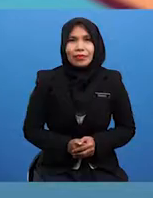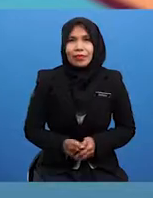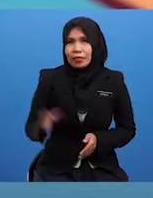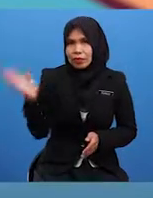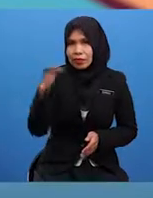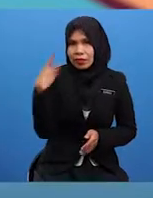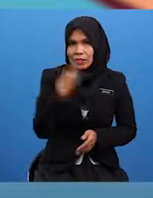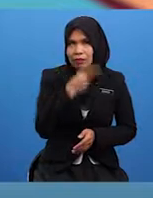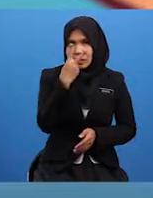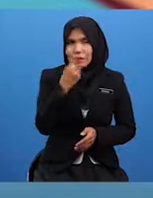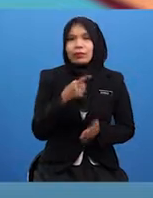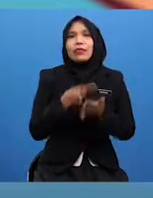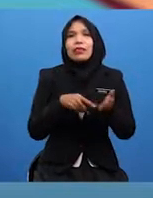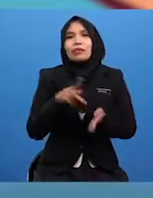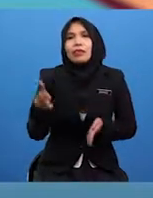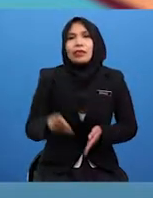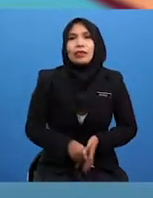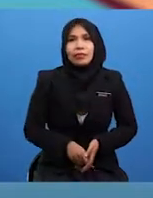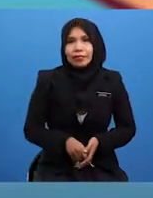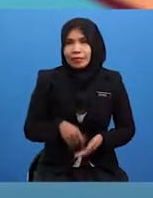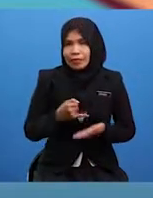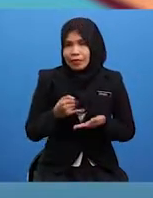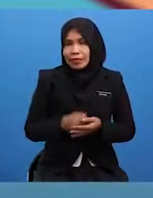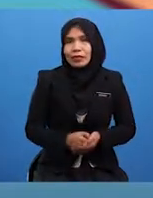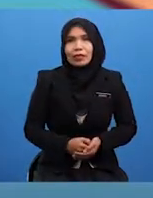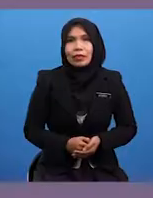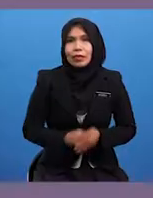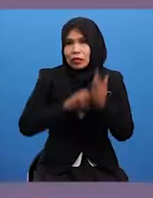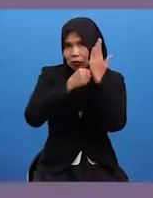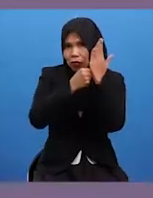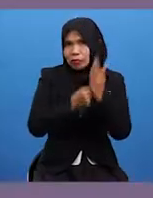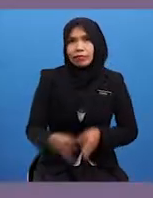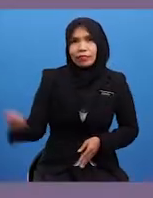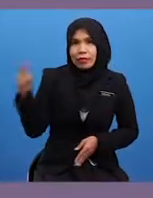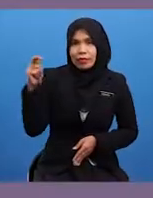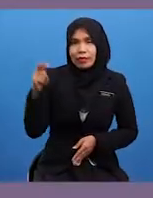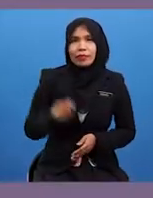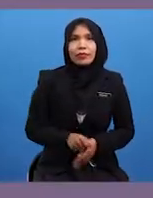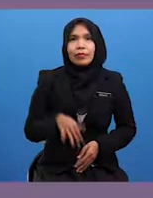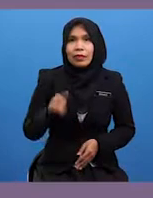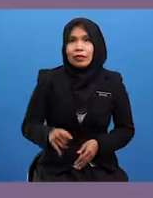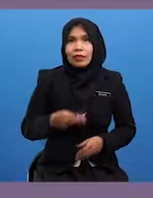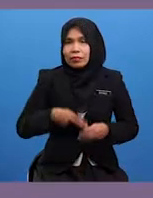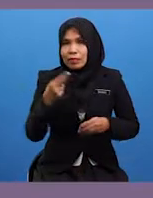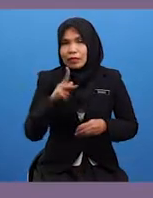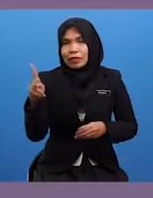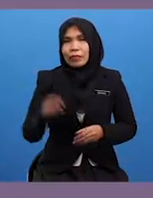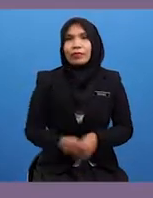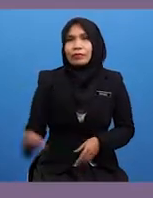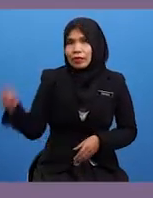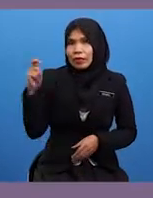Mari kita lihat apakah jenis-jenis sumber tenaga yang menghasilkan tenaga elektrik. Ia terdiri